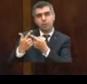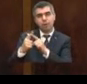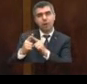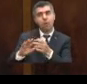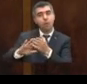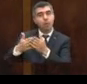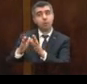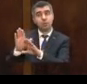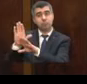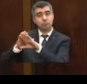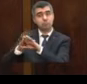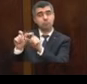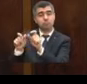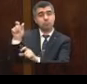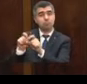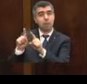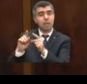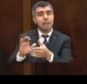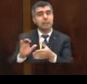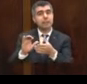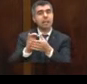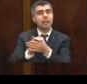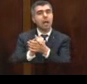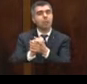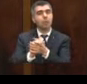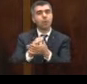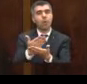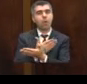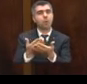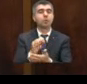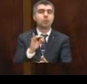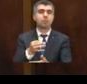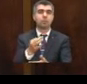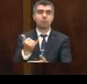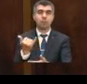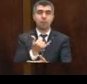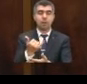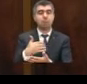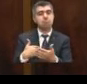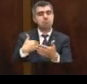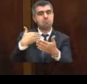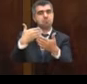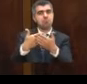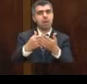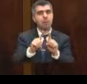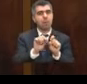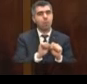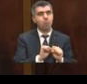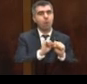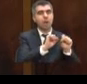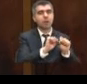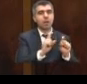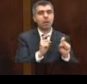إلى أن يساهم في التضامن الوطني كل على قدر استطاعته إلى غاية تجاوز تداعيات هذه الجائحة،